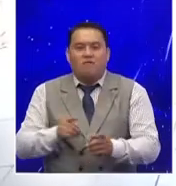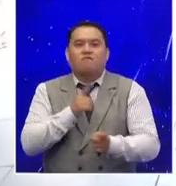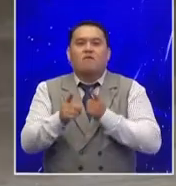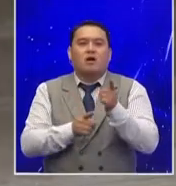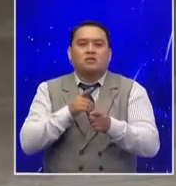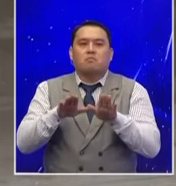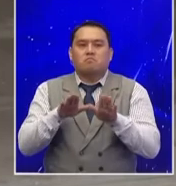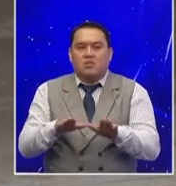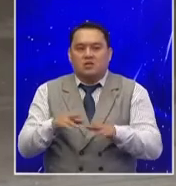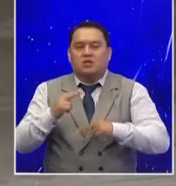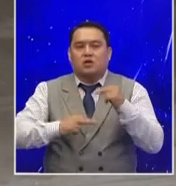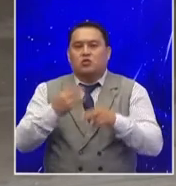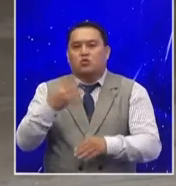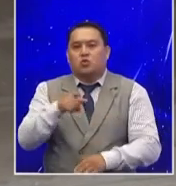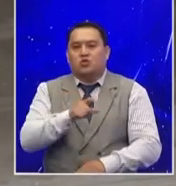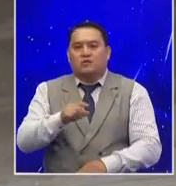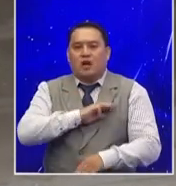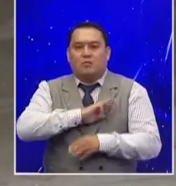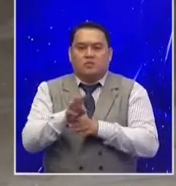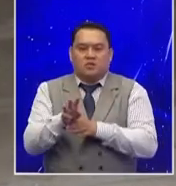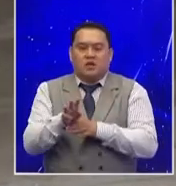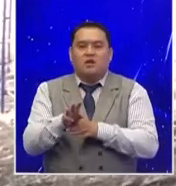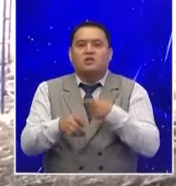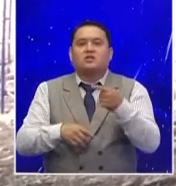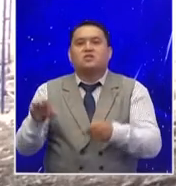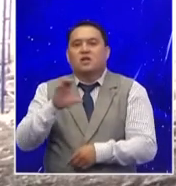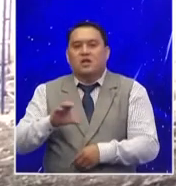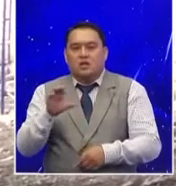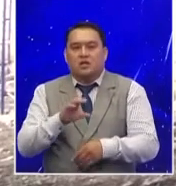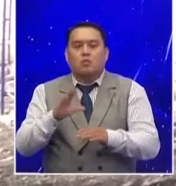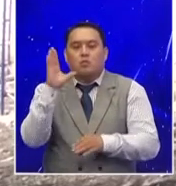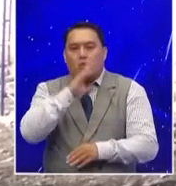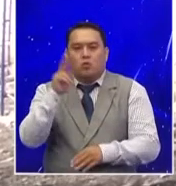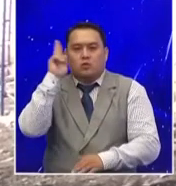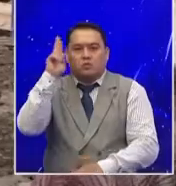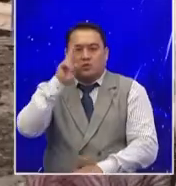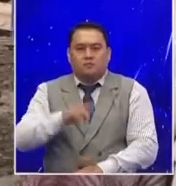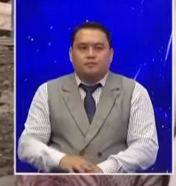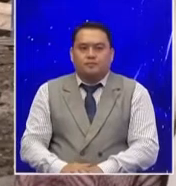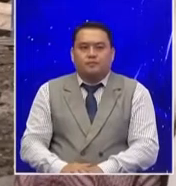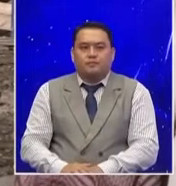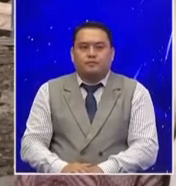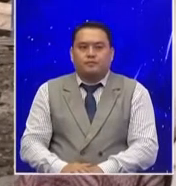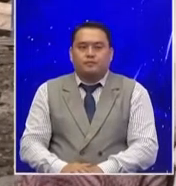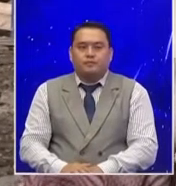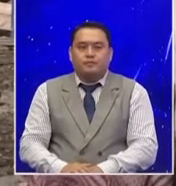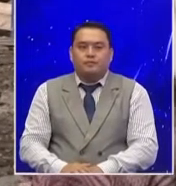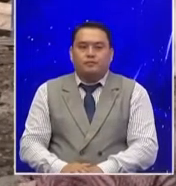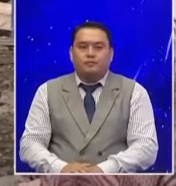ее местные жители. 40 человек трудоустроились. И в конце сентября дети смогут сесть за парты.